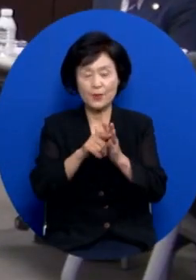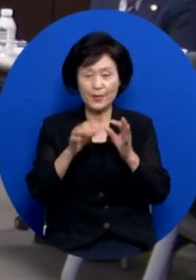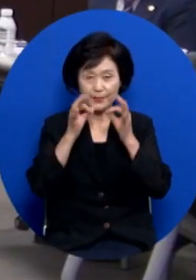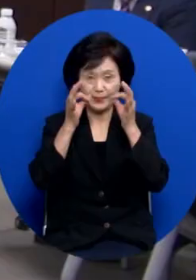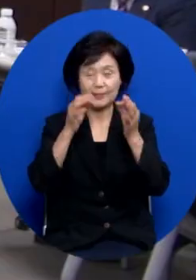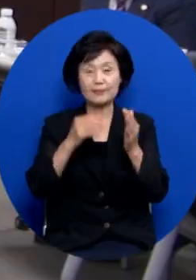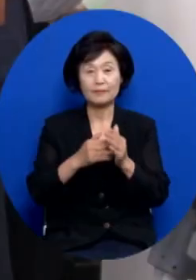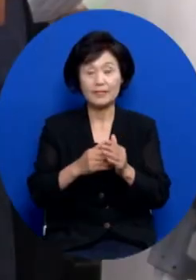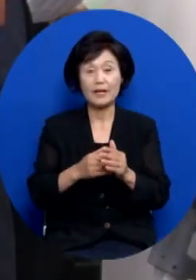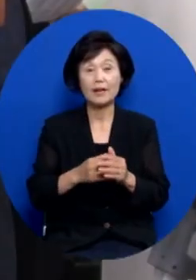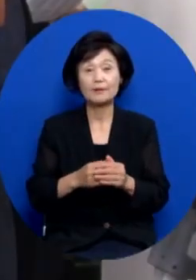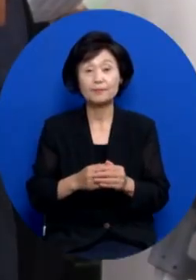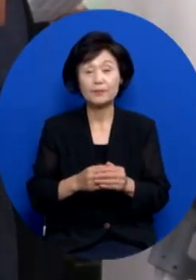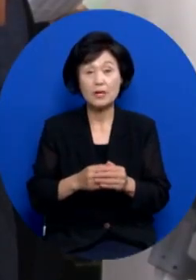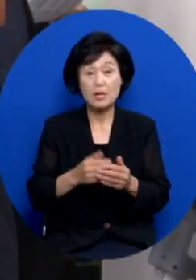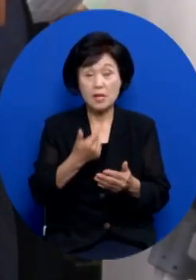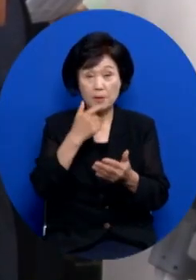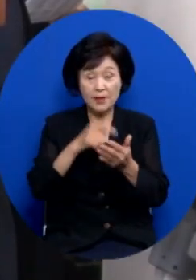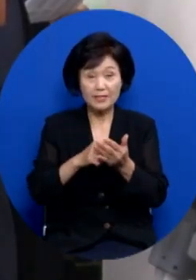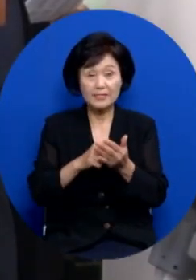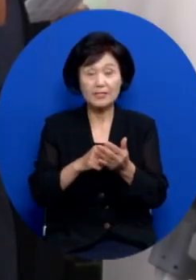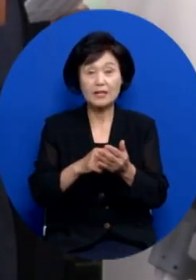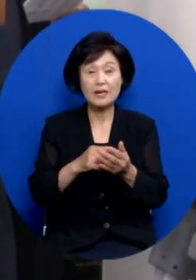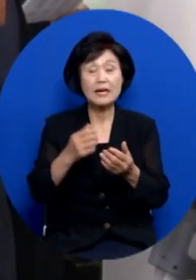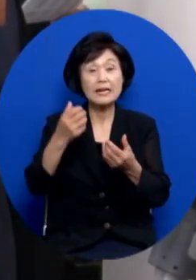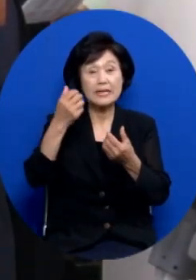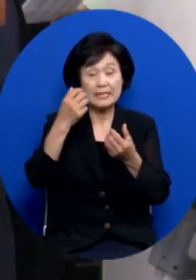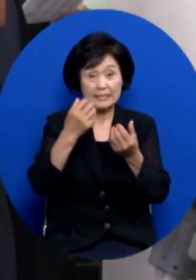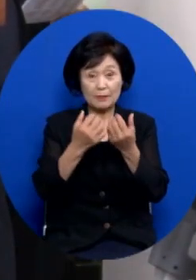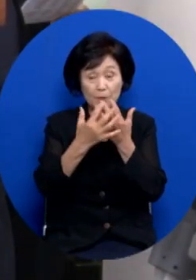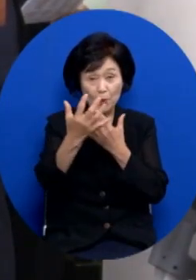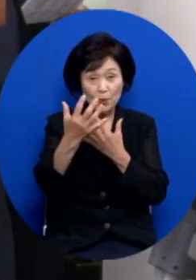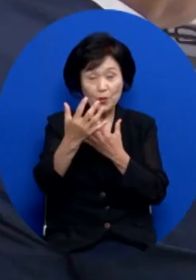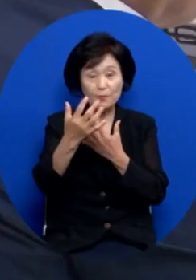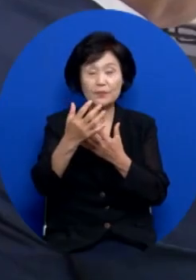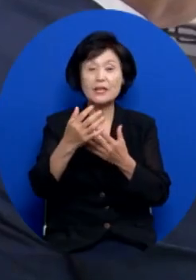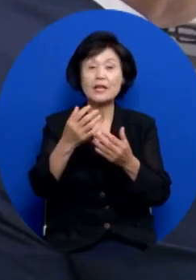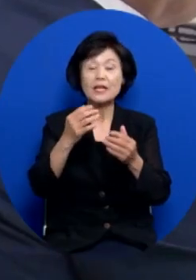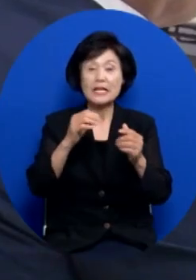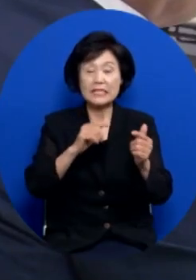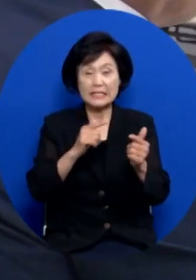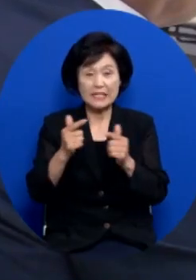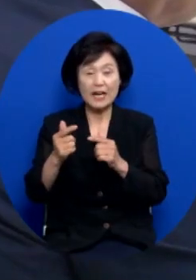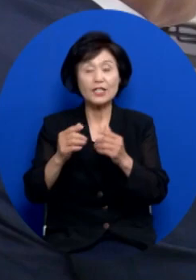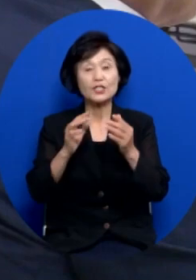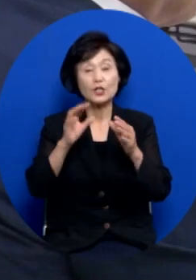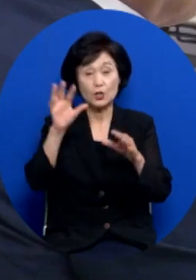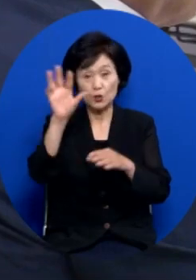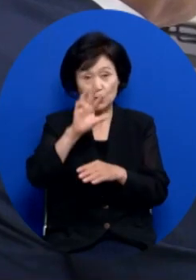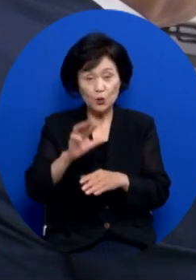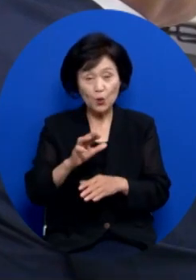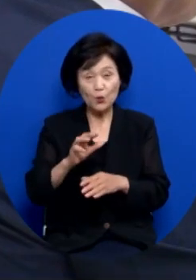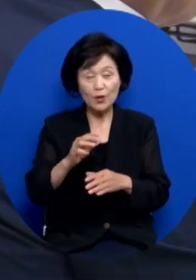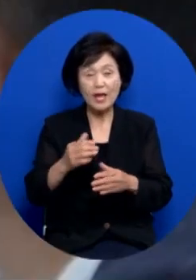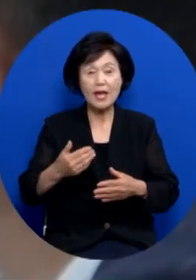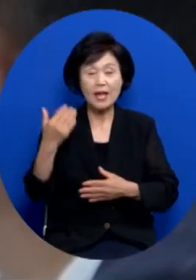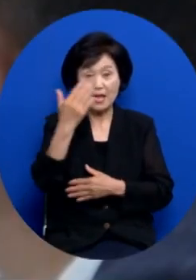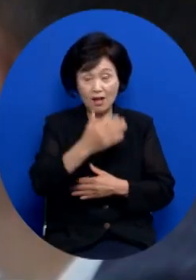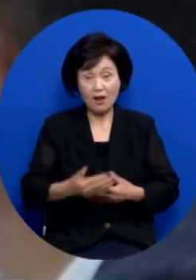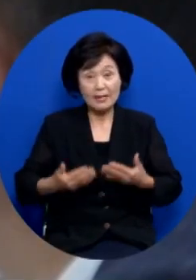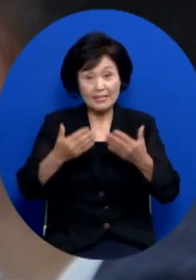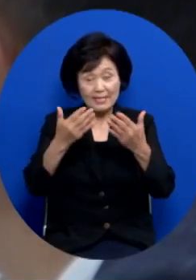오는 20일 열리는 백석인 한마당 7월 17일 진행을 목표로 하고 있는 총회관 혼당시 다음 세대 본부가 준비